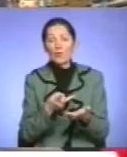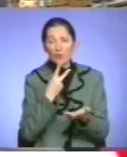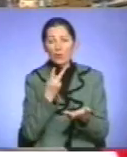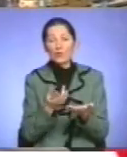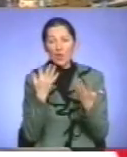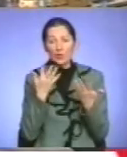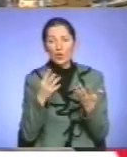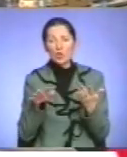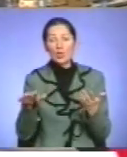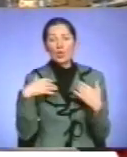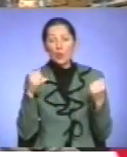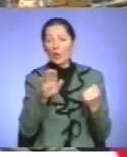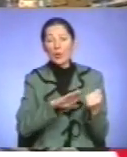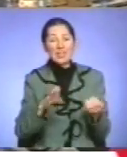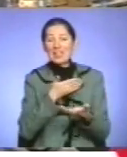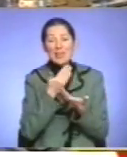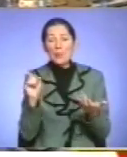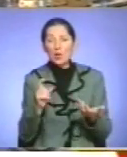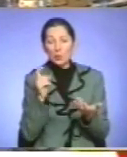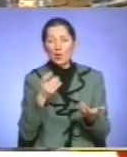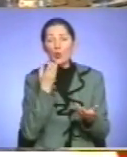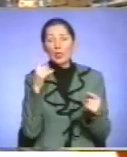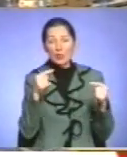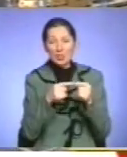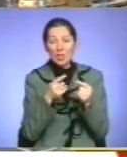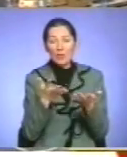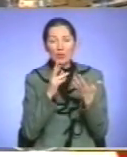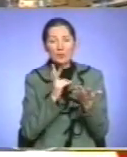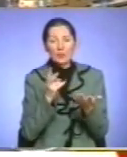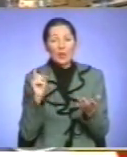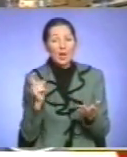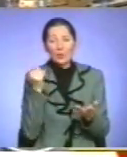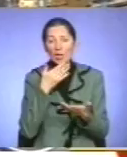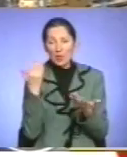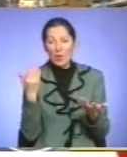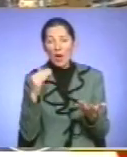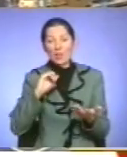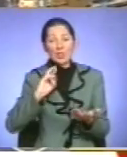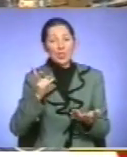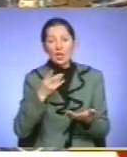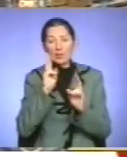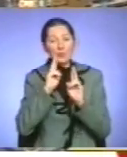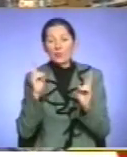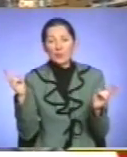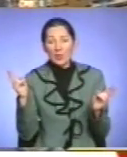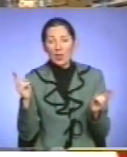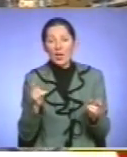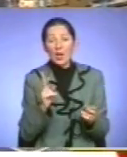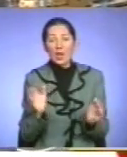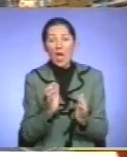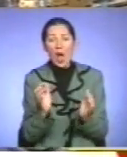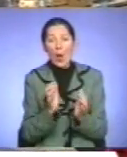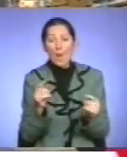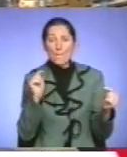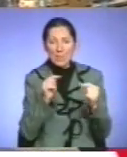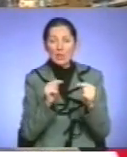ми визначали цей майданчик, то виявилося, що він сьогодні нічийний. Ми зверталися в управління житлово-комунального господарства міста, в ЖЕК, який опікується цією територією, і ми